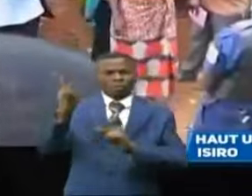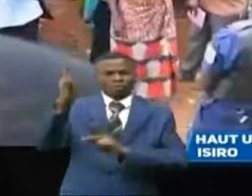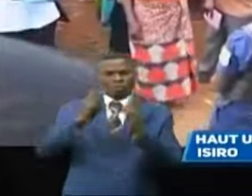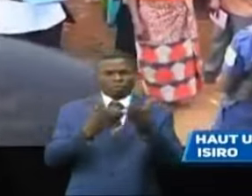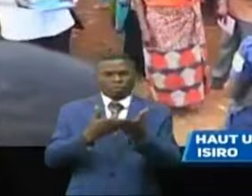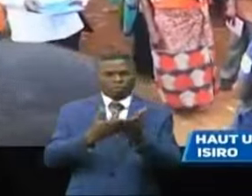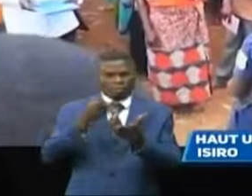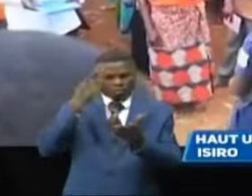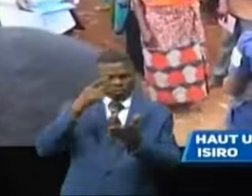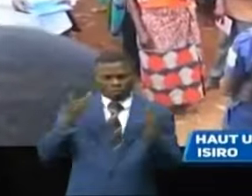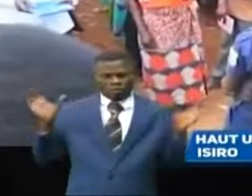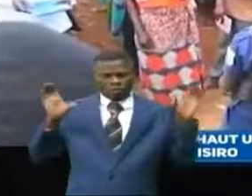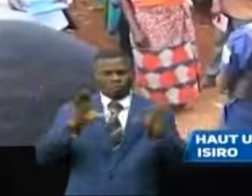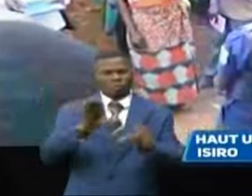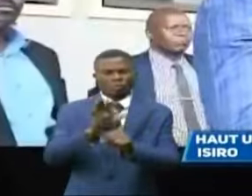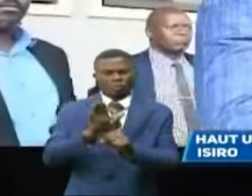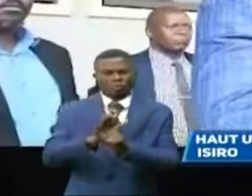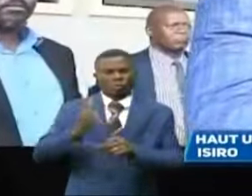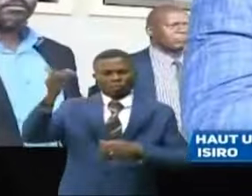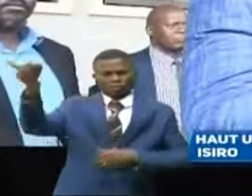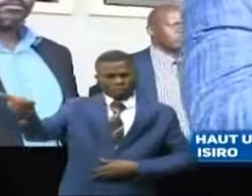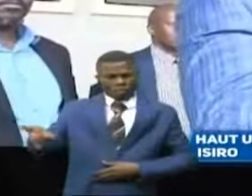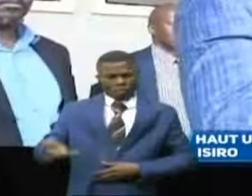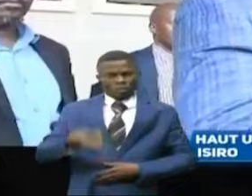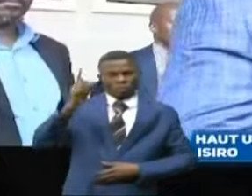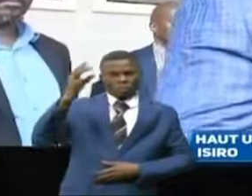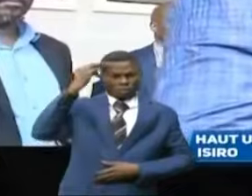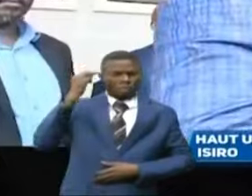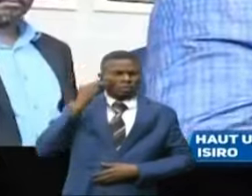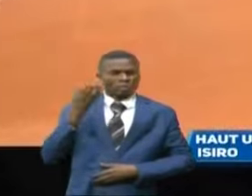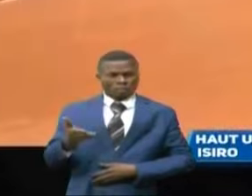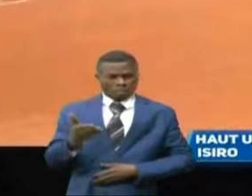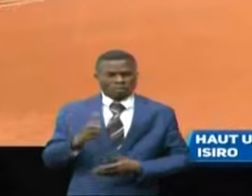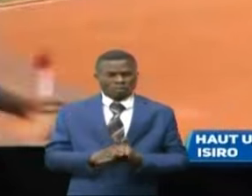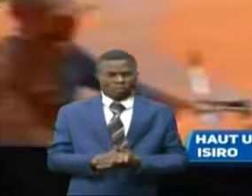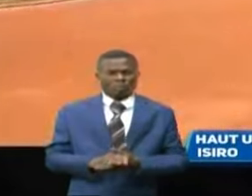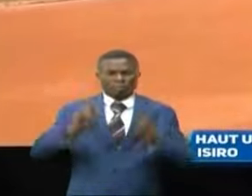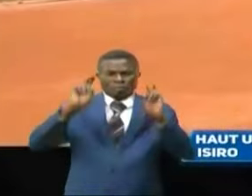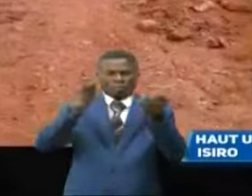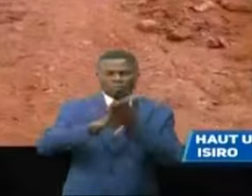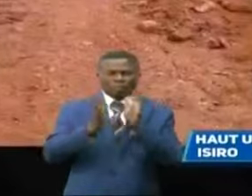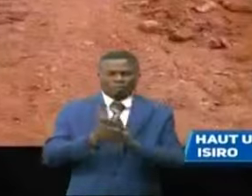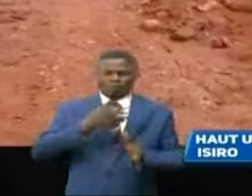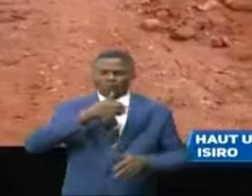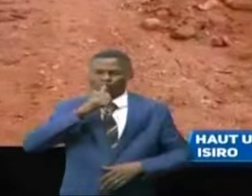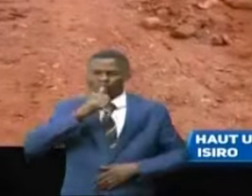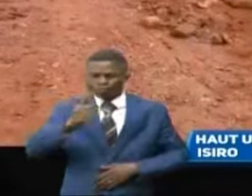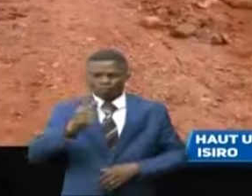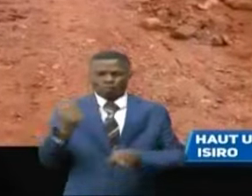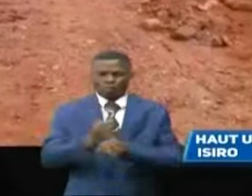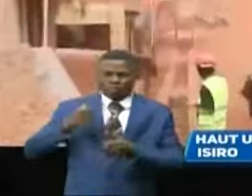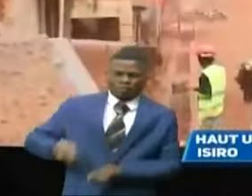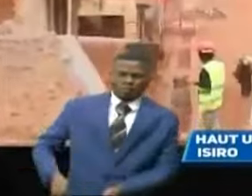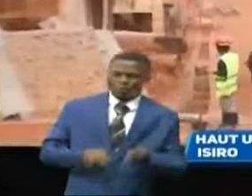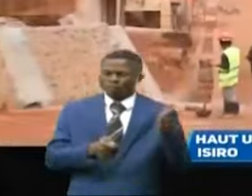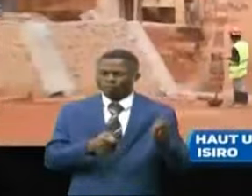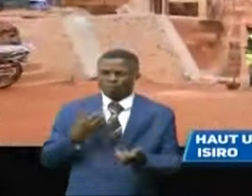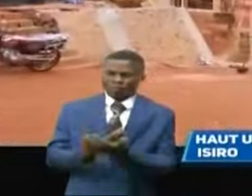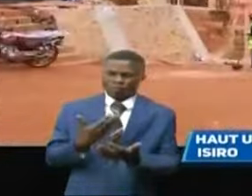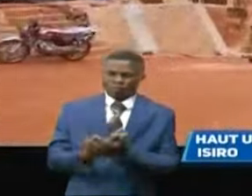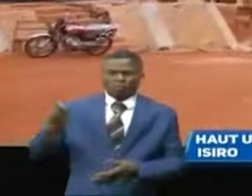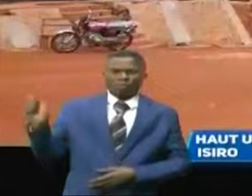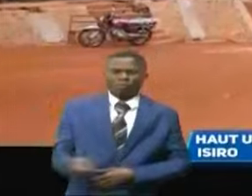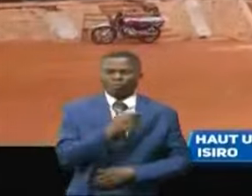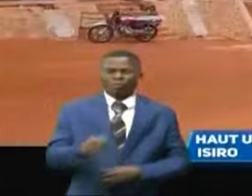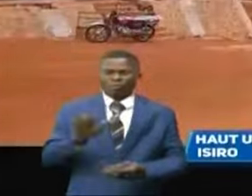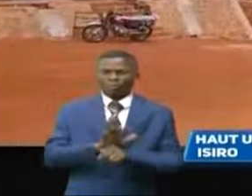pour une mobilisation générale, le pragmatique s'emploie à l'embellissement de la ville. Le travaux de voirie, quoique en terre battue,